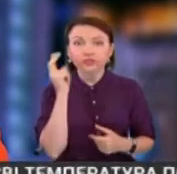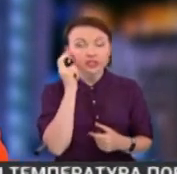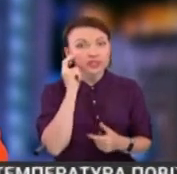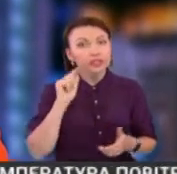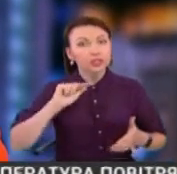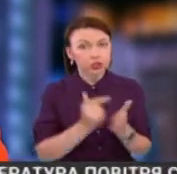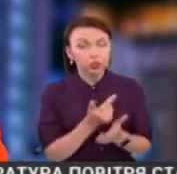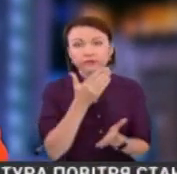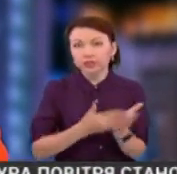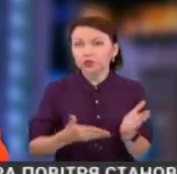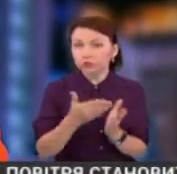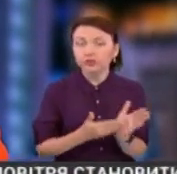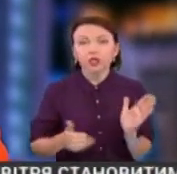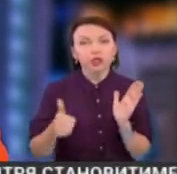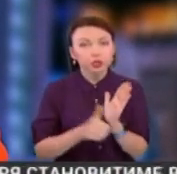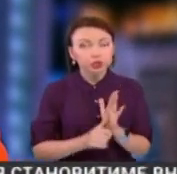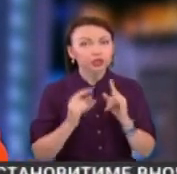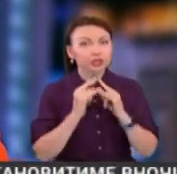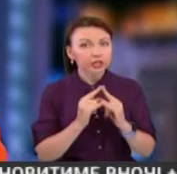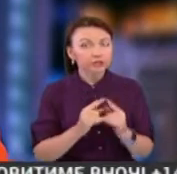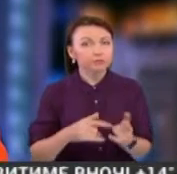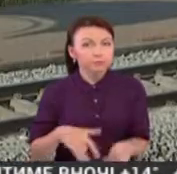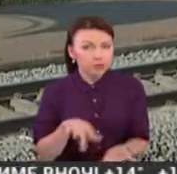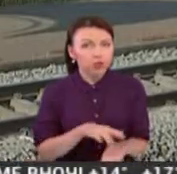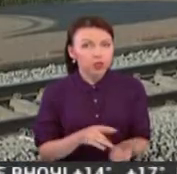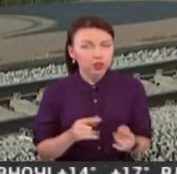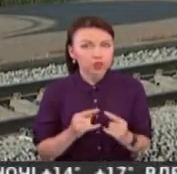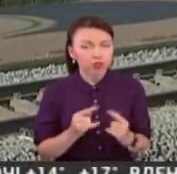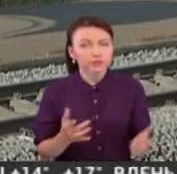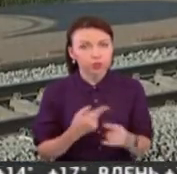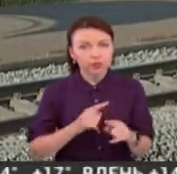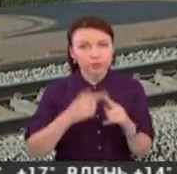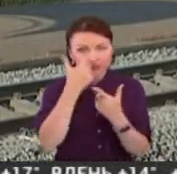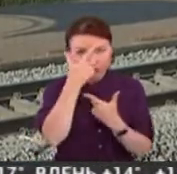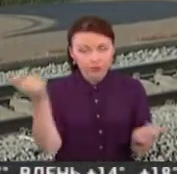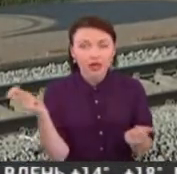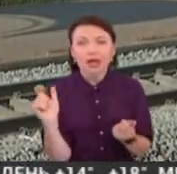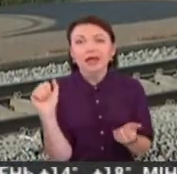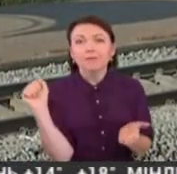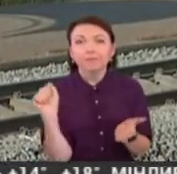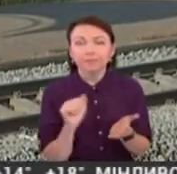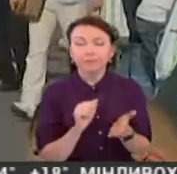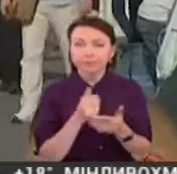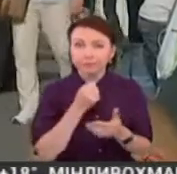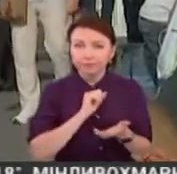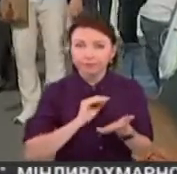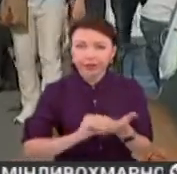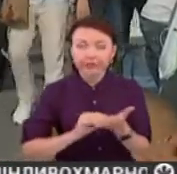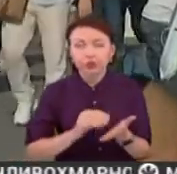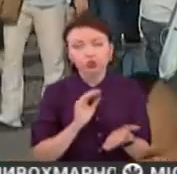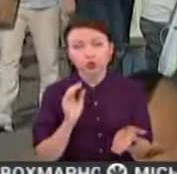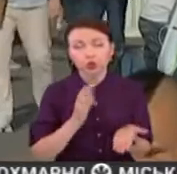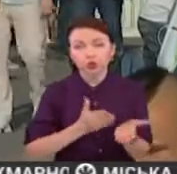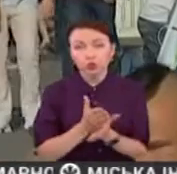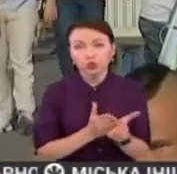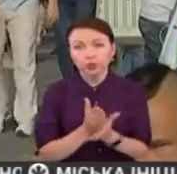знову скасували одразу 6 рейсів міської електрички. Про це повідомляє прес-служба «Київпастрансу». І зазначають,